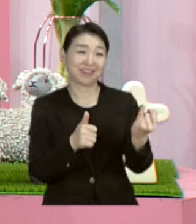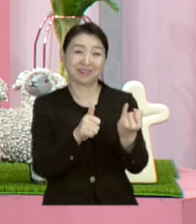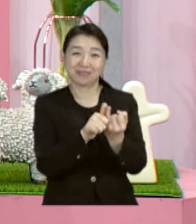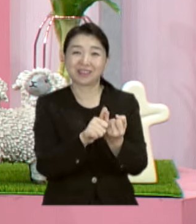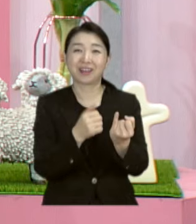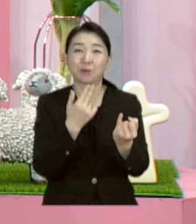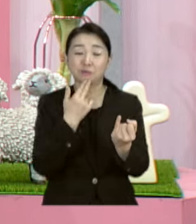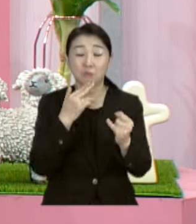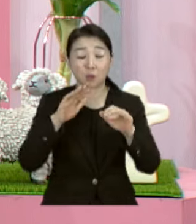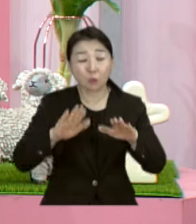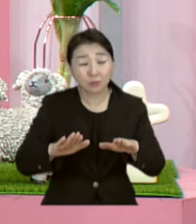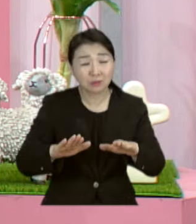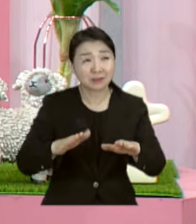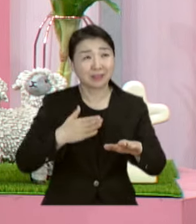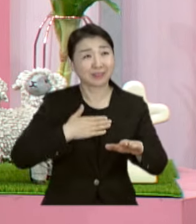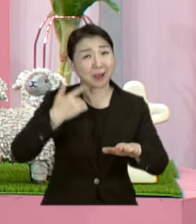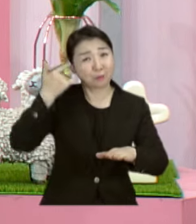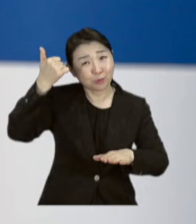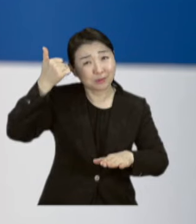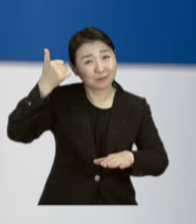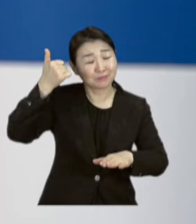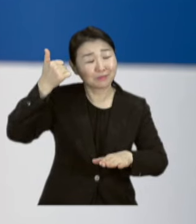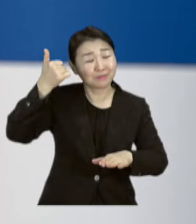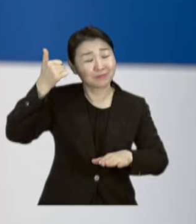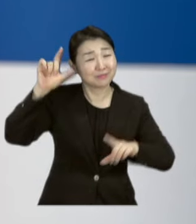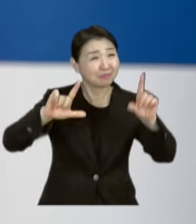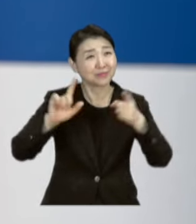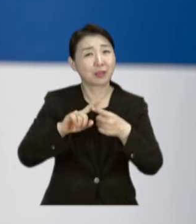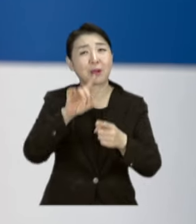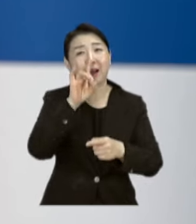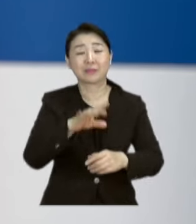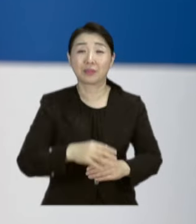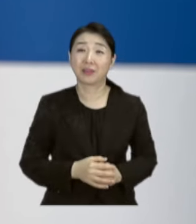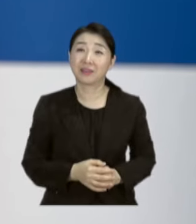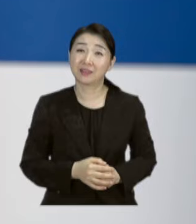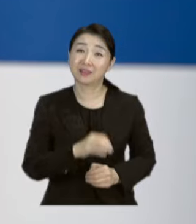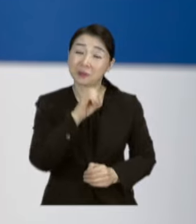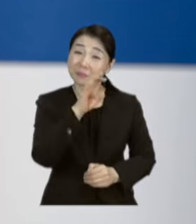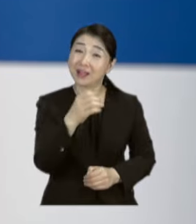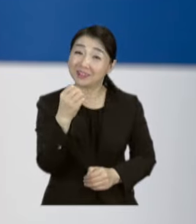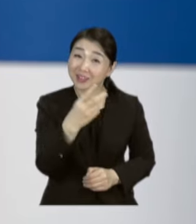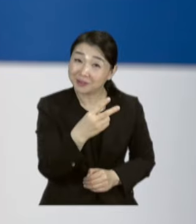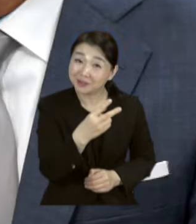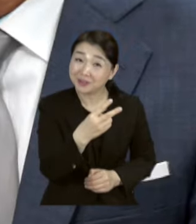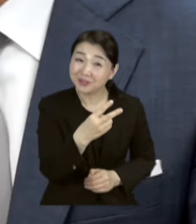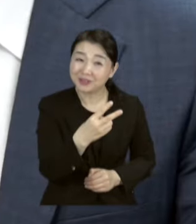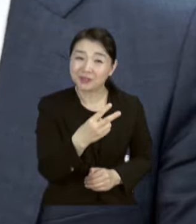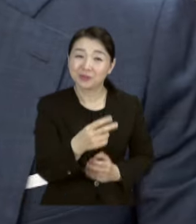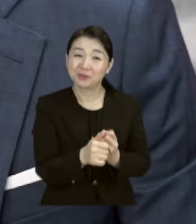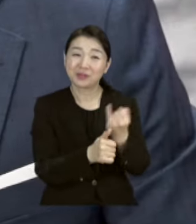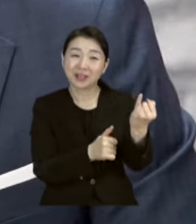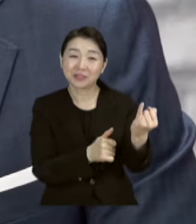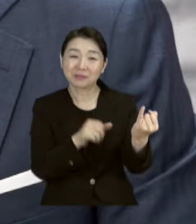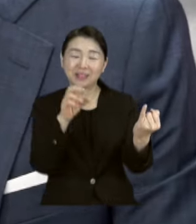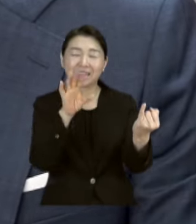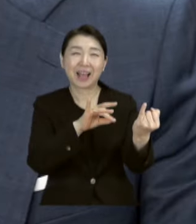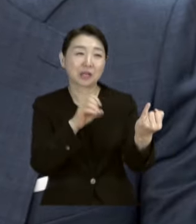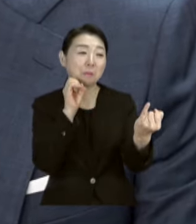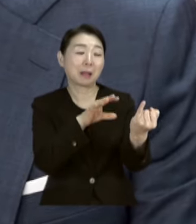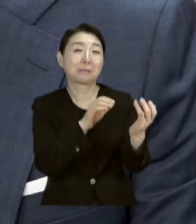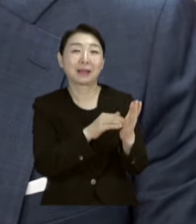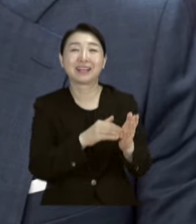제가 실천을 통해 복을 받았으니까. 네. 정말 저는 제 아내를 안 만났으면 오늘의 저도 또 존재할 수 없죠. 그런데 그런 표현 자주